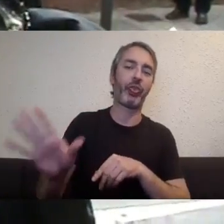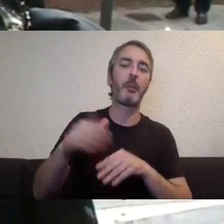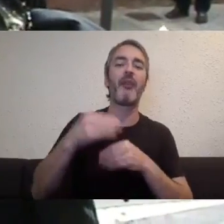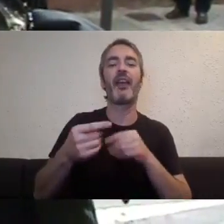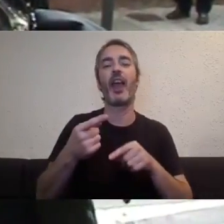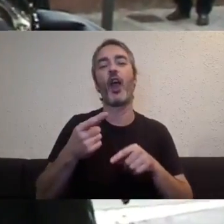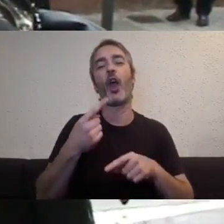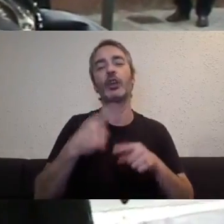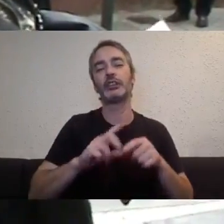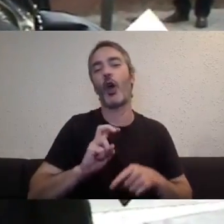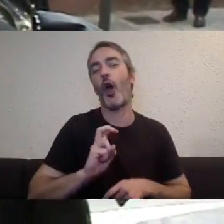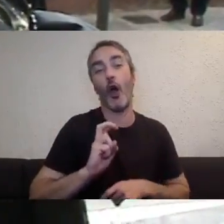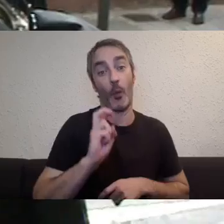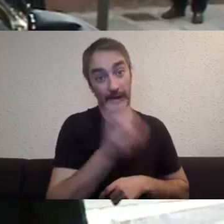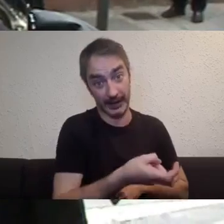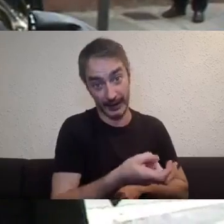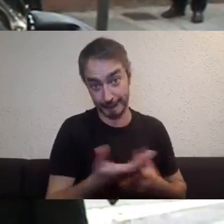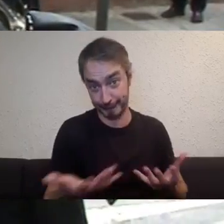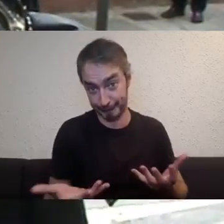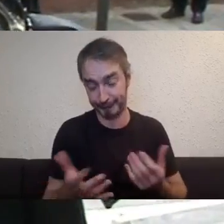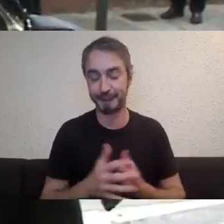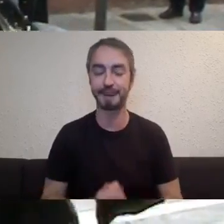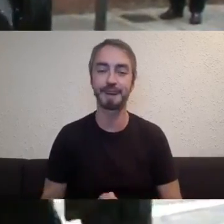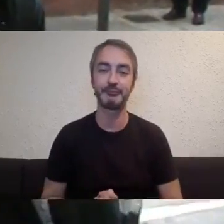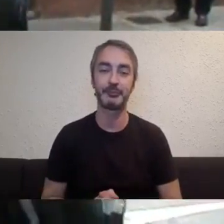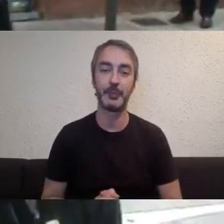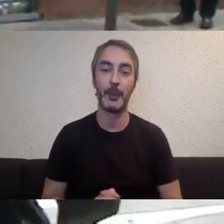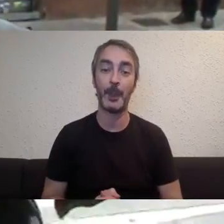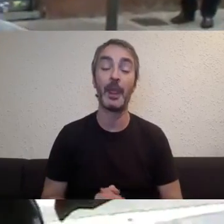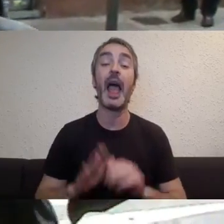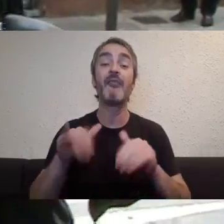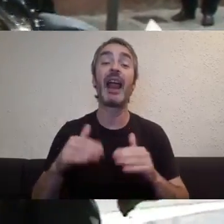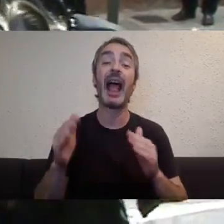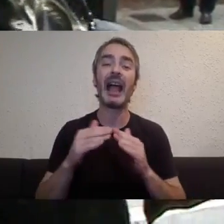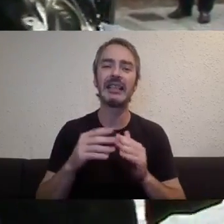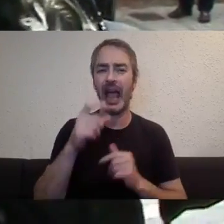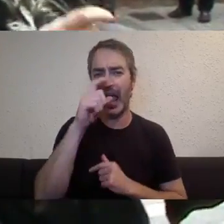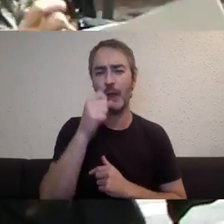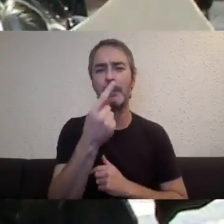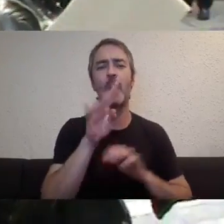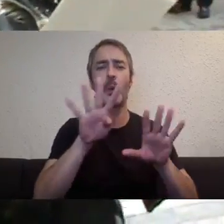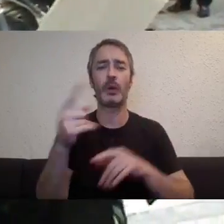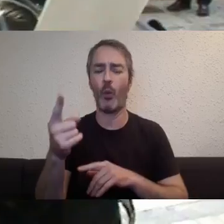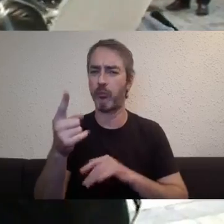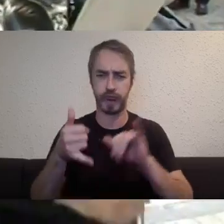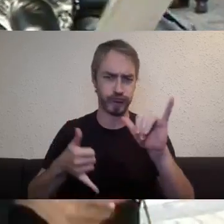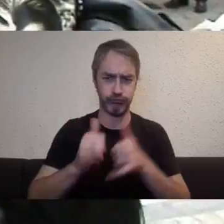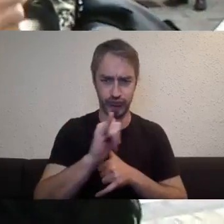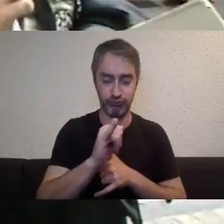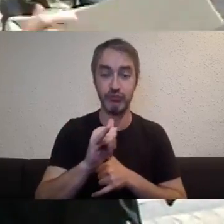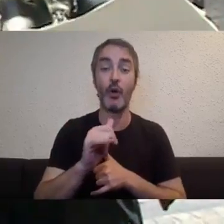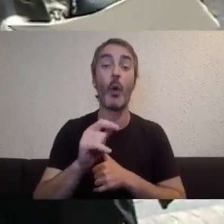coses. La casa va ser desallotjada l'any 91, hi va haver una redada